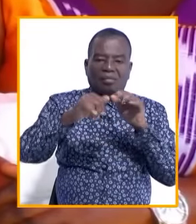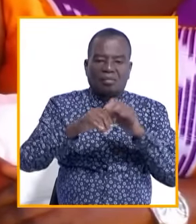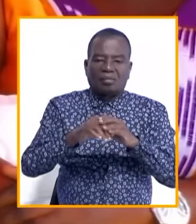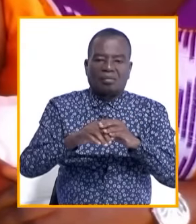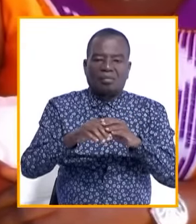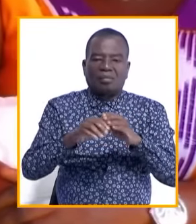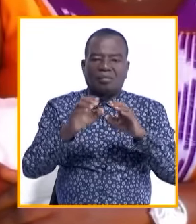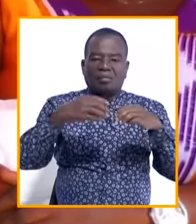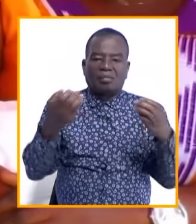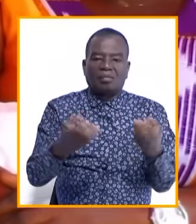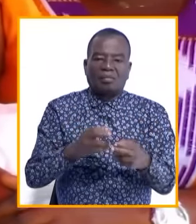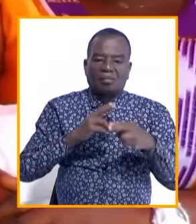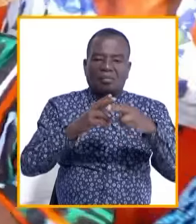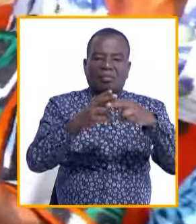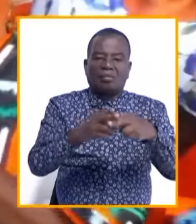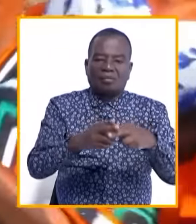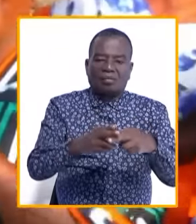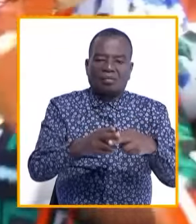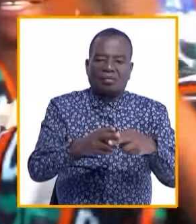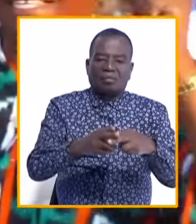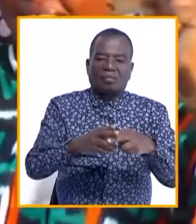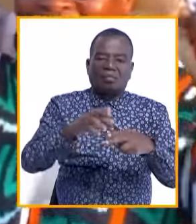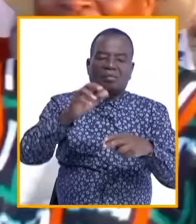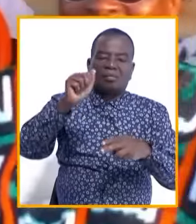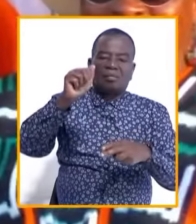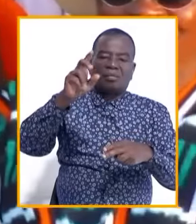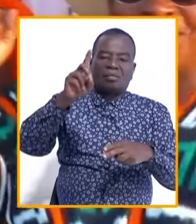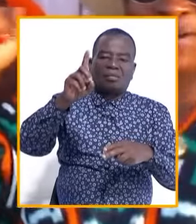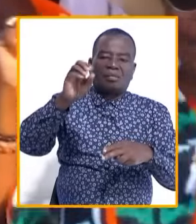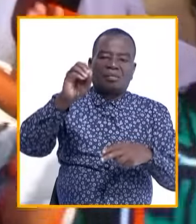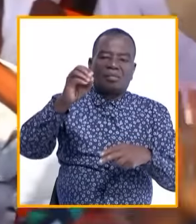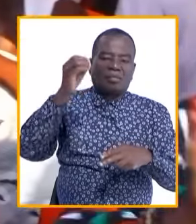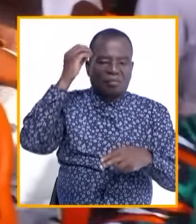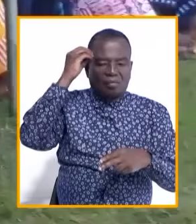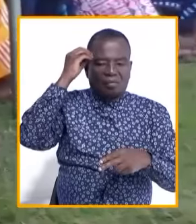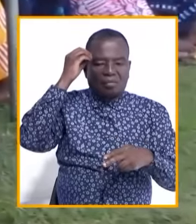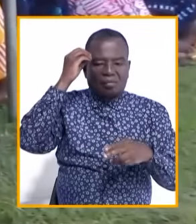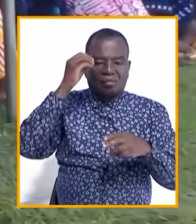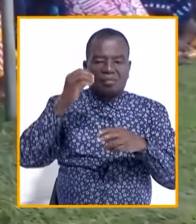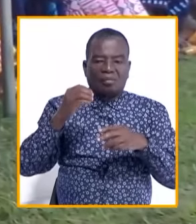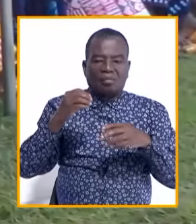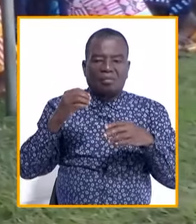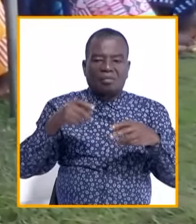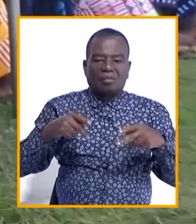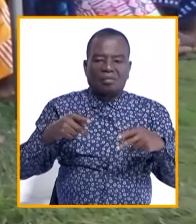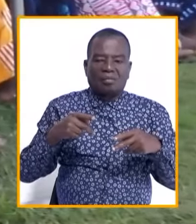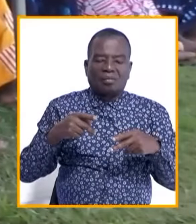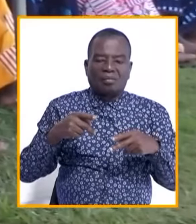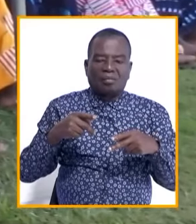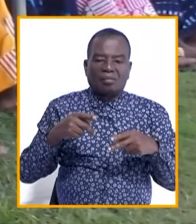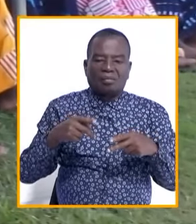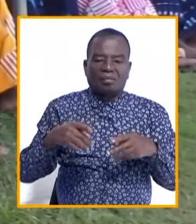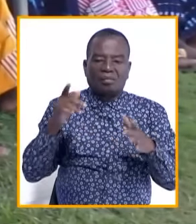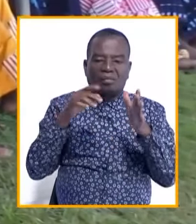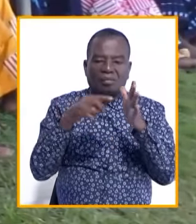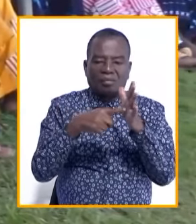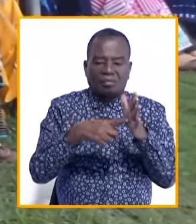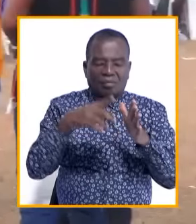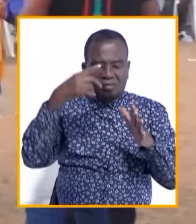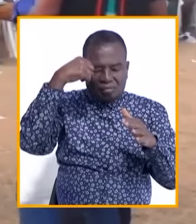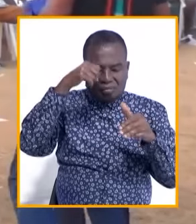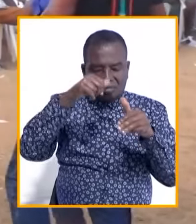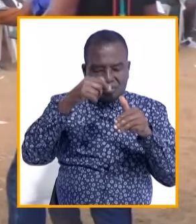avec l'accord de toute la communauté, est baptisé Ado Victoire. Une